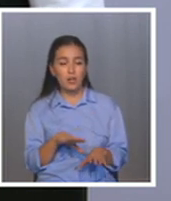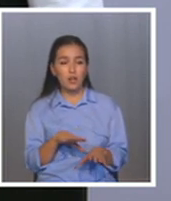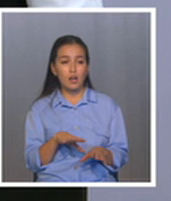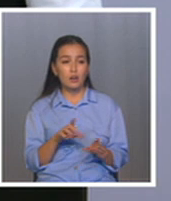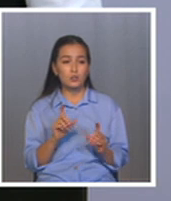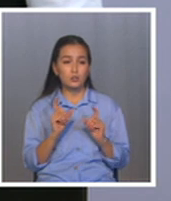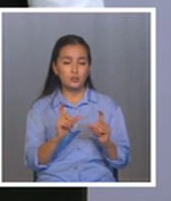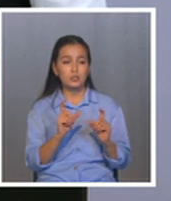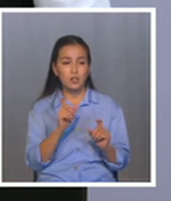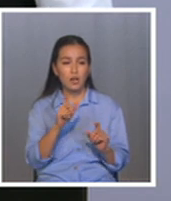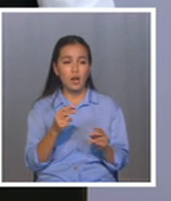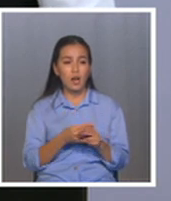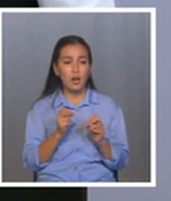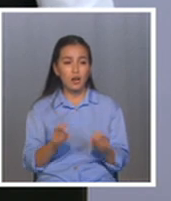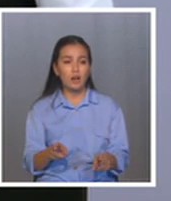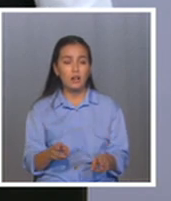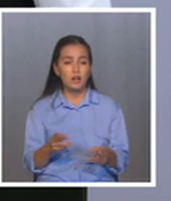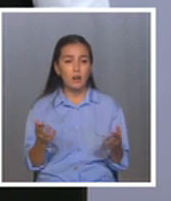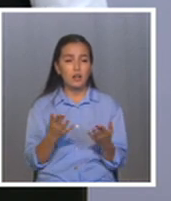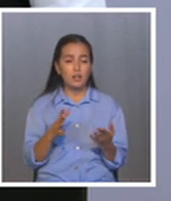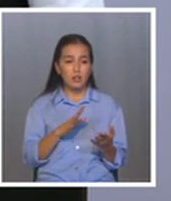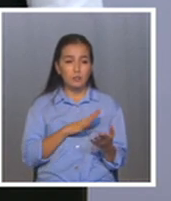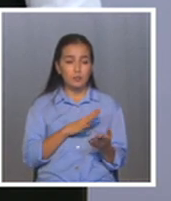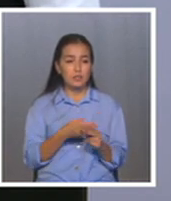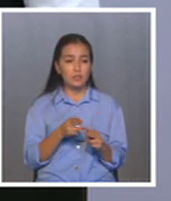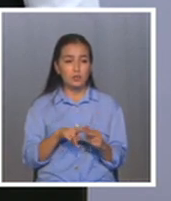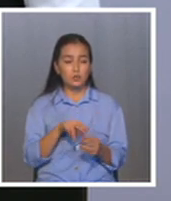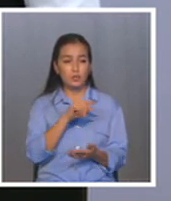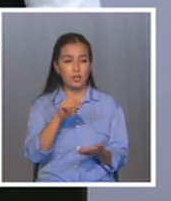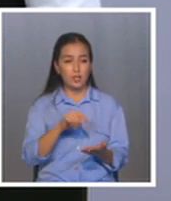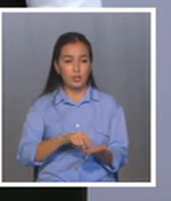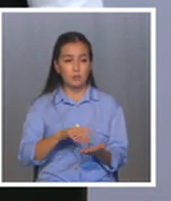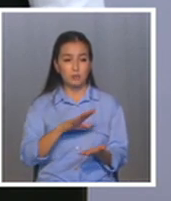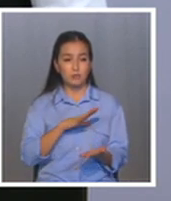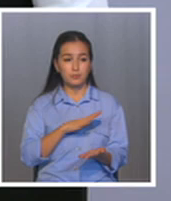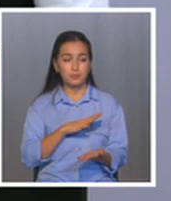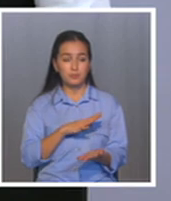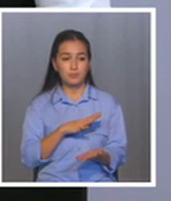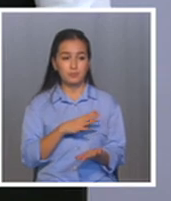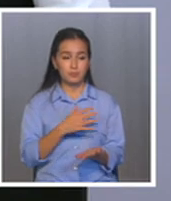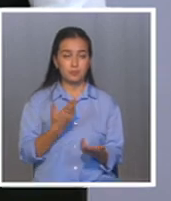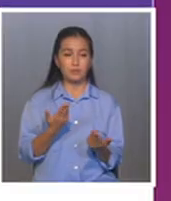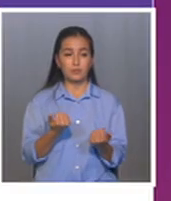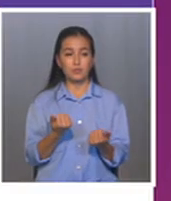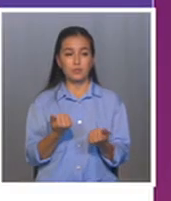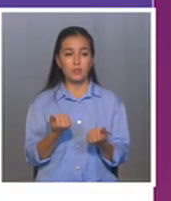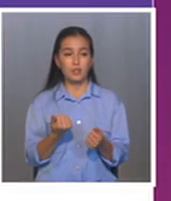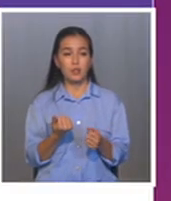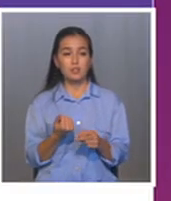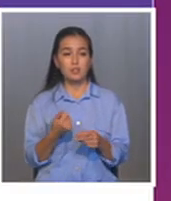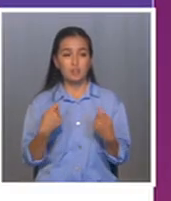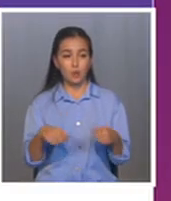керуеншілердің қауіпсіздігі қарастырылды ма деген сұрақтар туындап отырған шығар. Әрине,